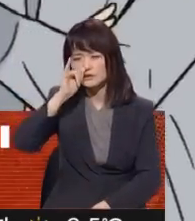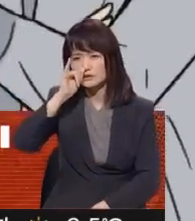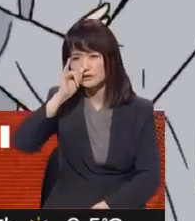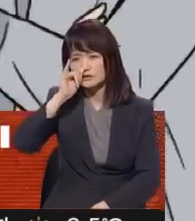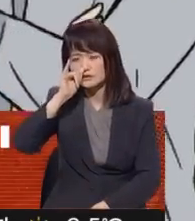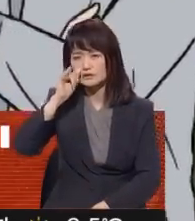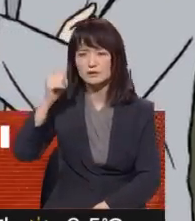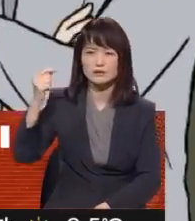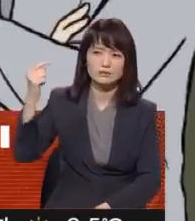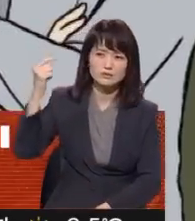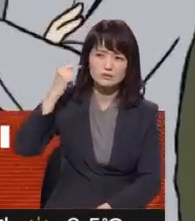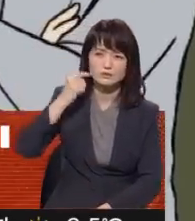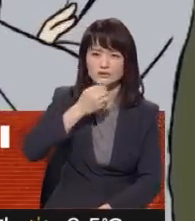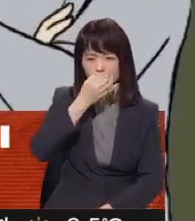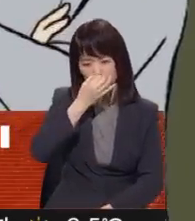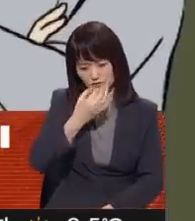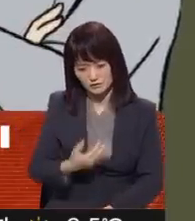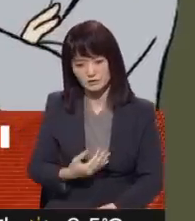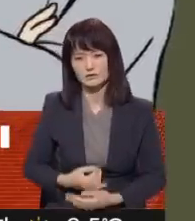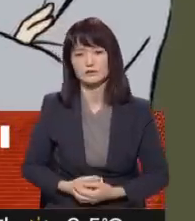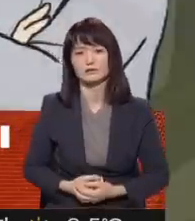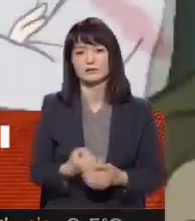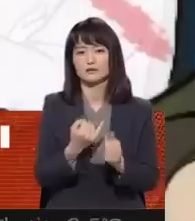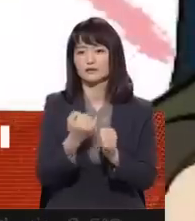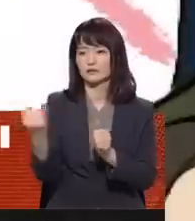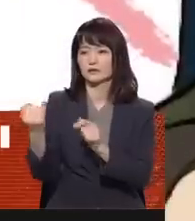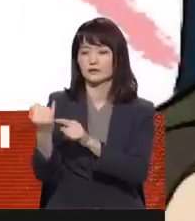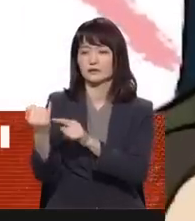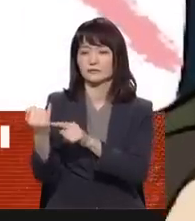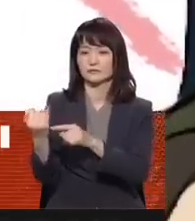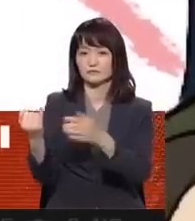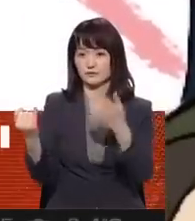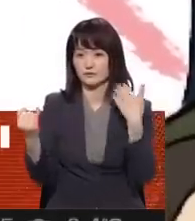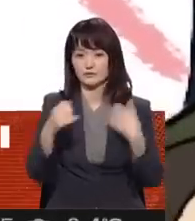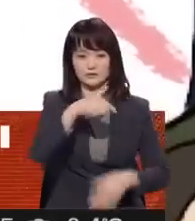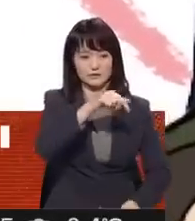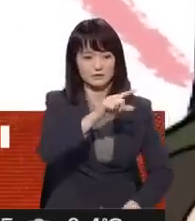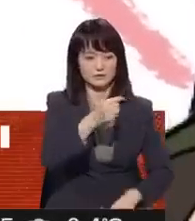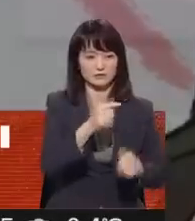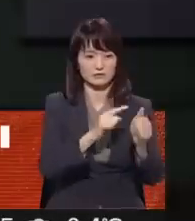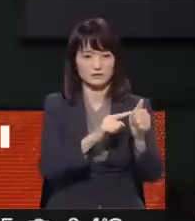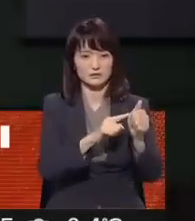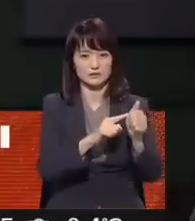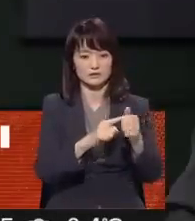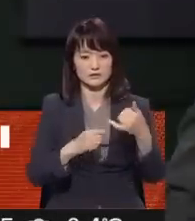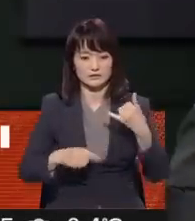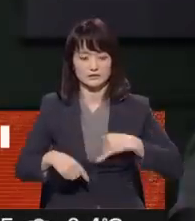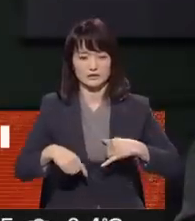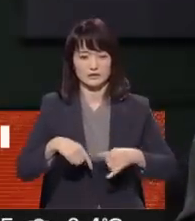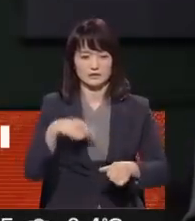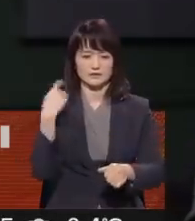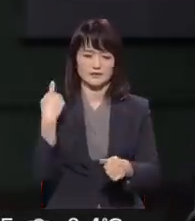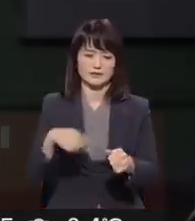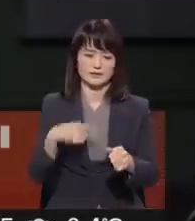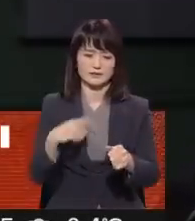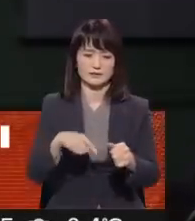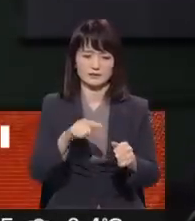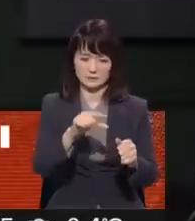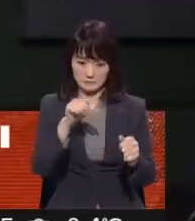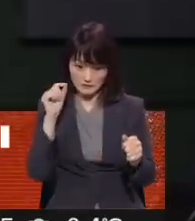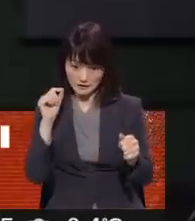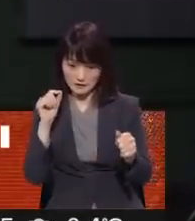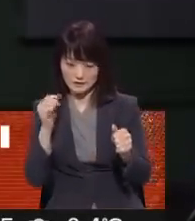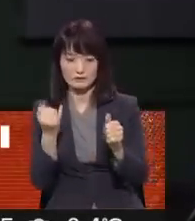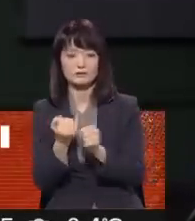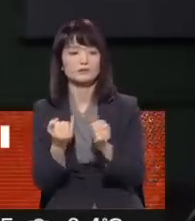너무 힘이 든다고 하는데요 심지어 안에는 옛날에 전씨가 아이들 훈육할 때 했던 행동들을 꼬투리를 잡아서 당신을